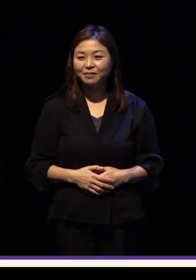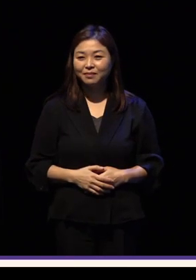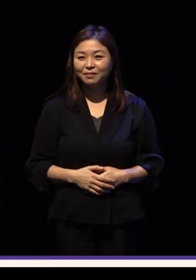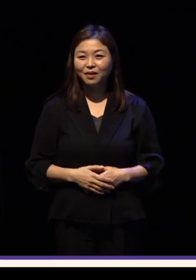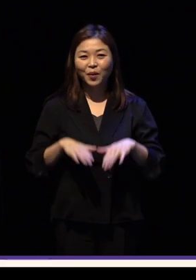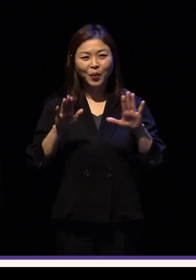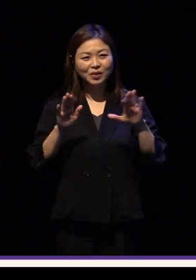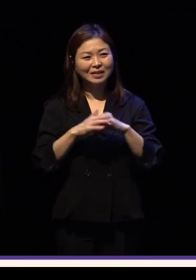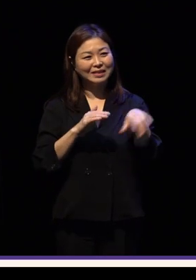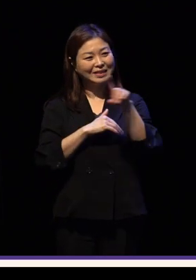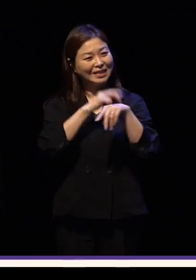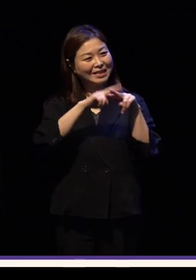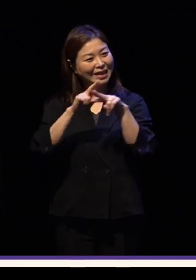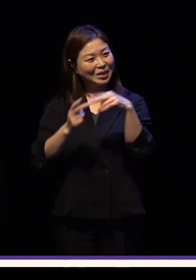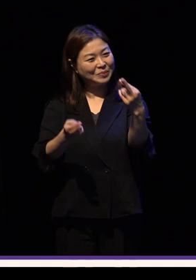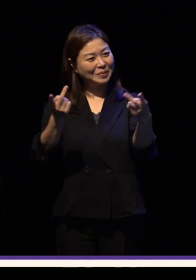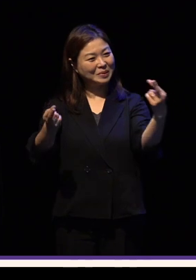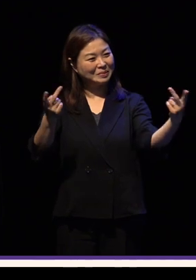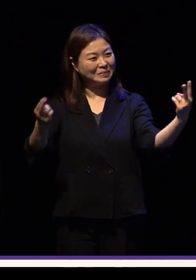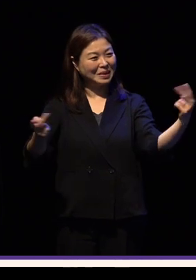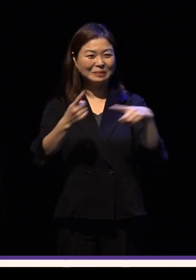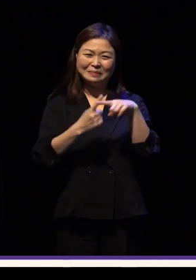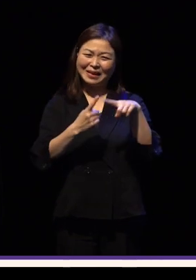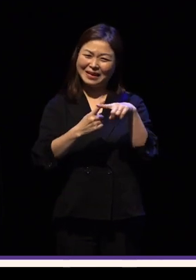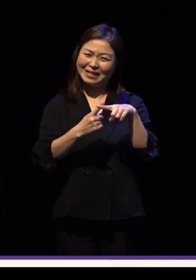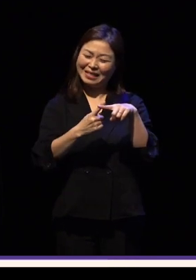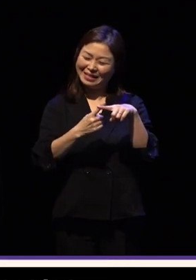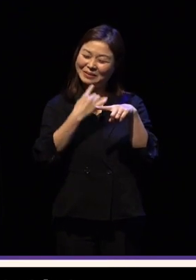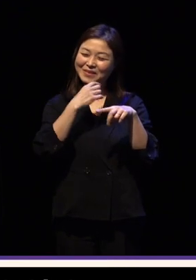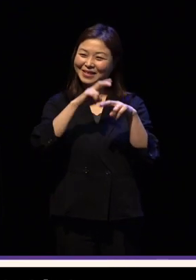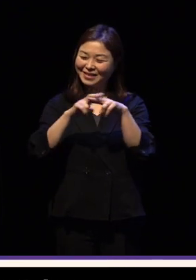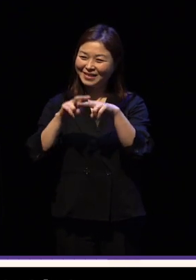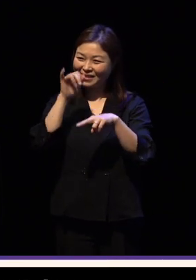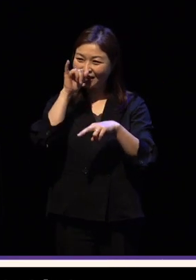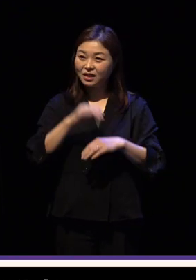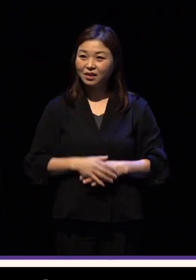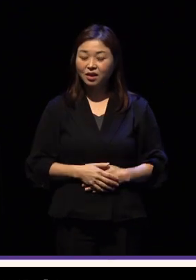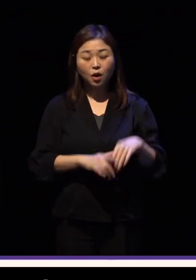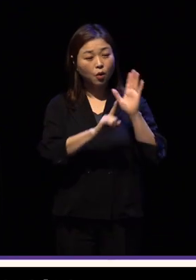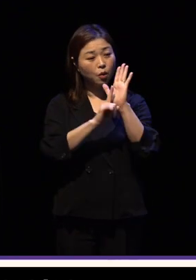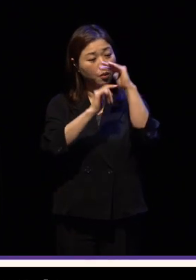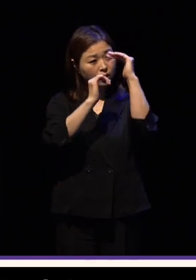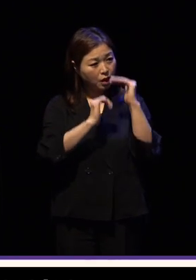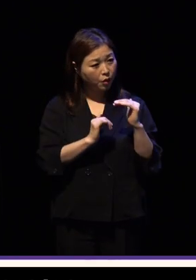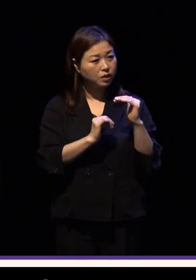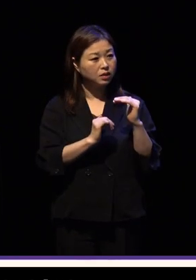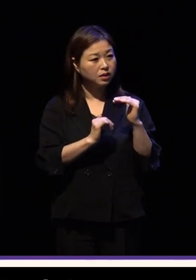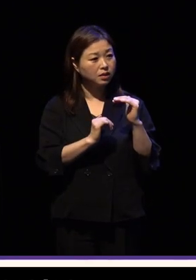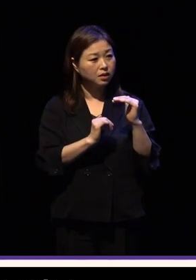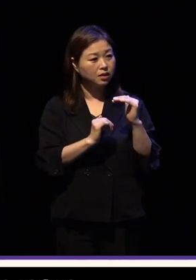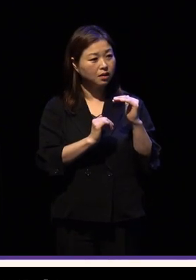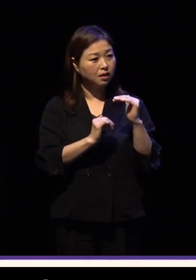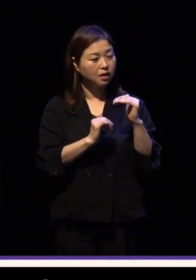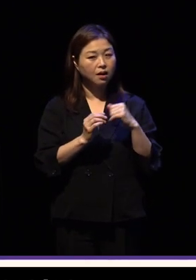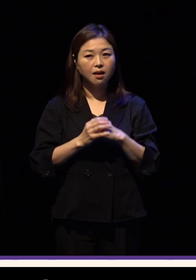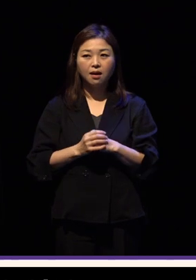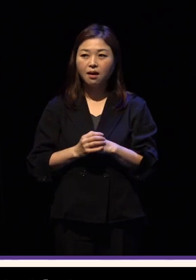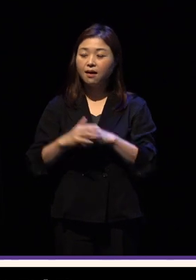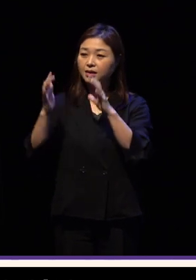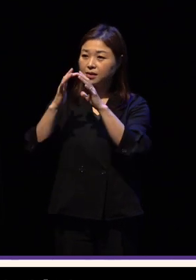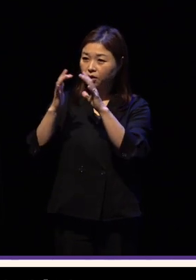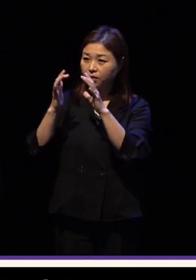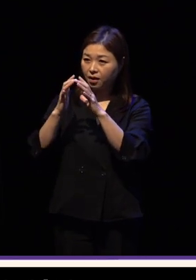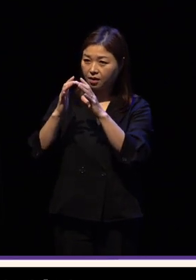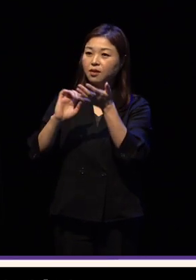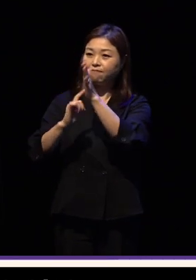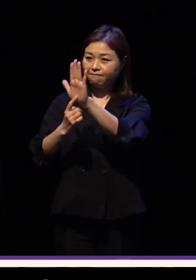반도 못 채운 것 같은데 아마 이 공모 내용이 사전에 그 온라인상에 공지가